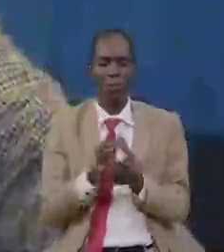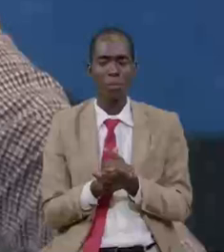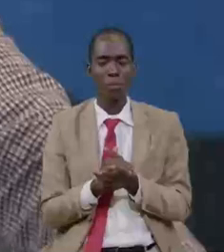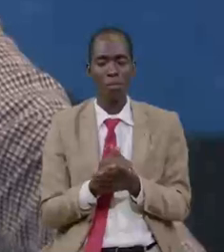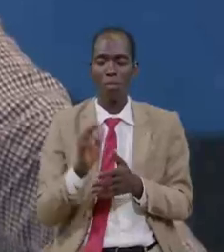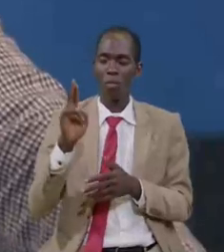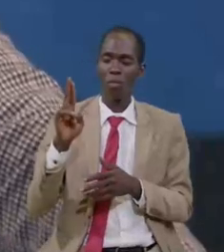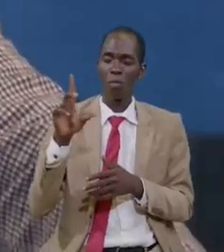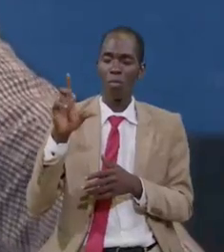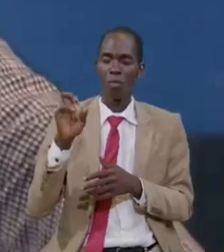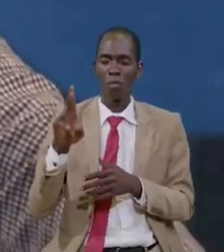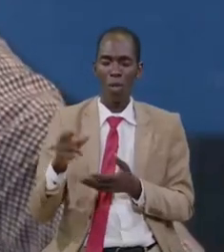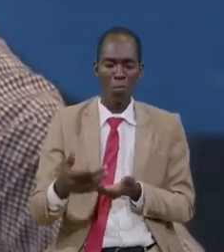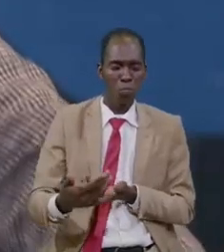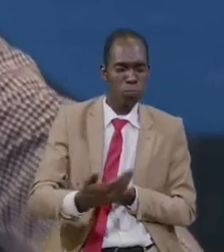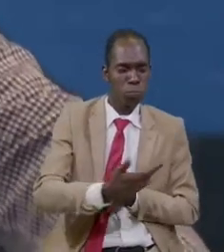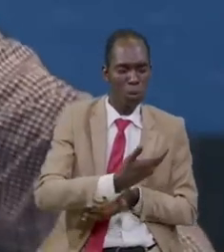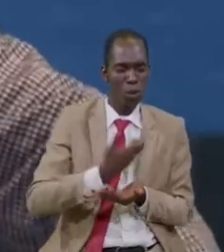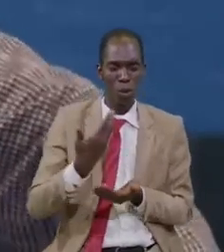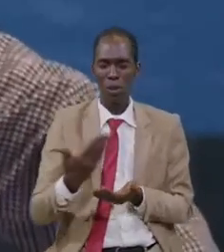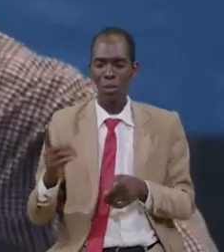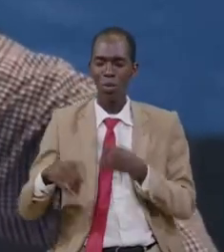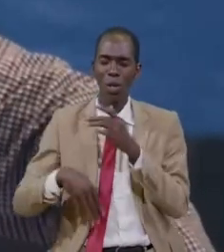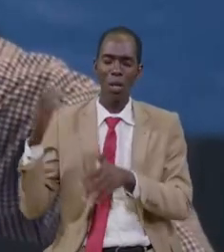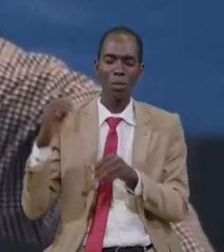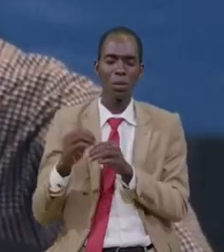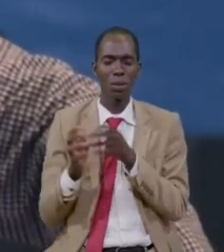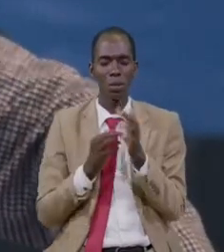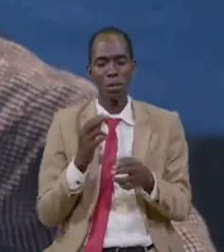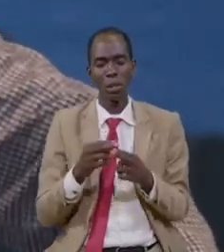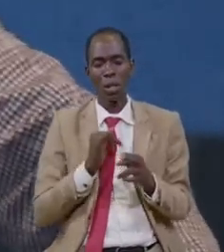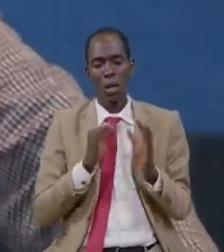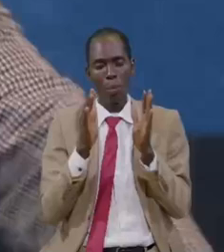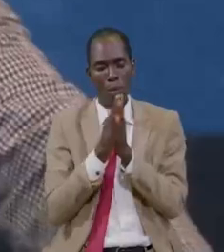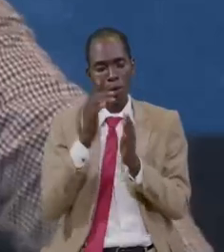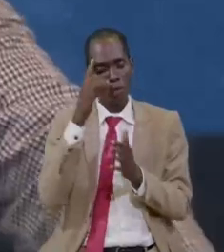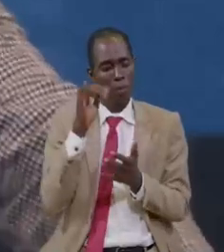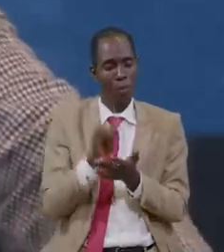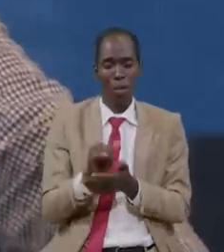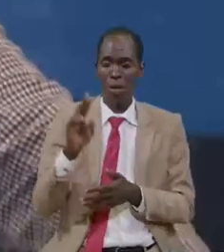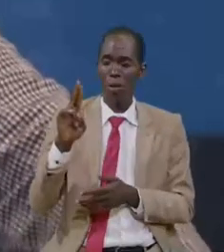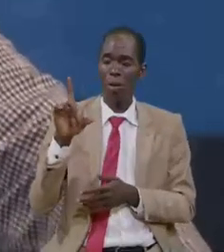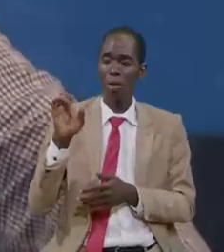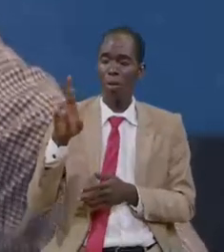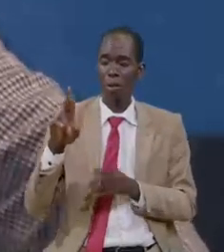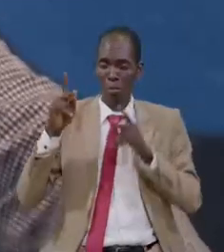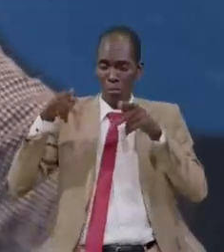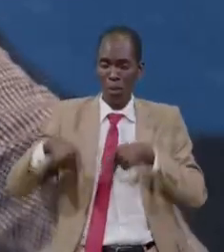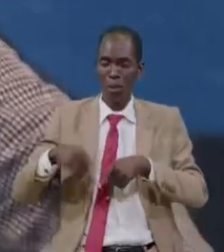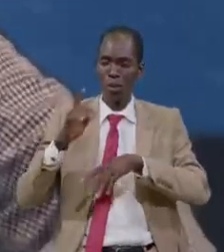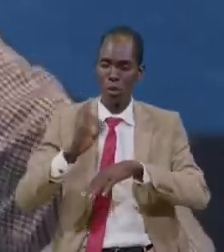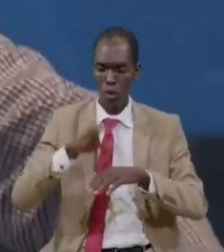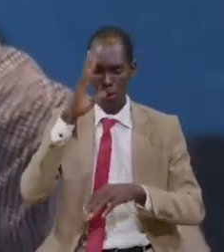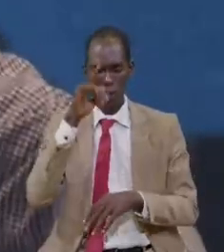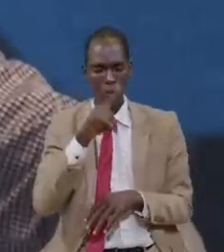Ulcère, ramasse tes colliers, va-t'en. Je prie pour ce patient d'ulcère. Touche-le,